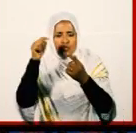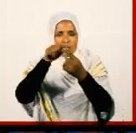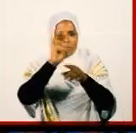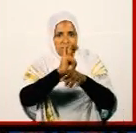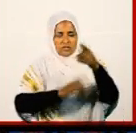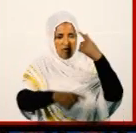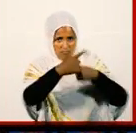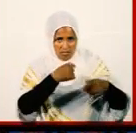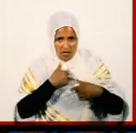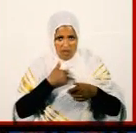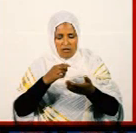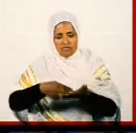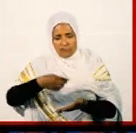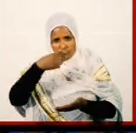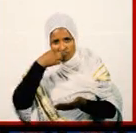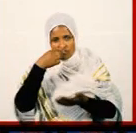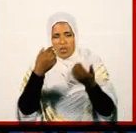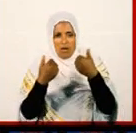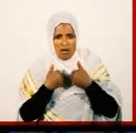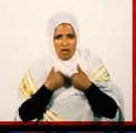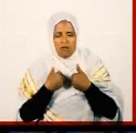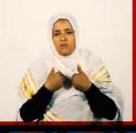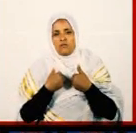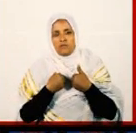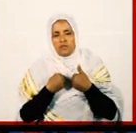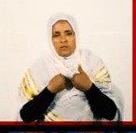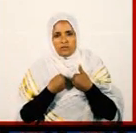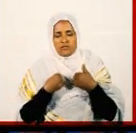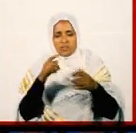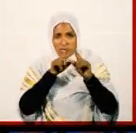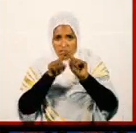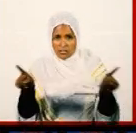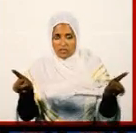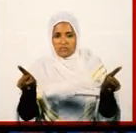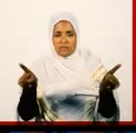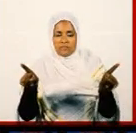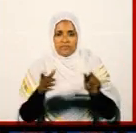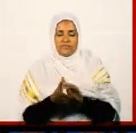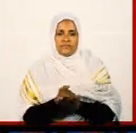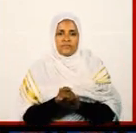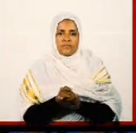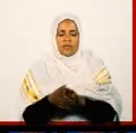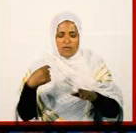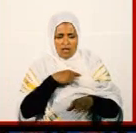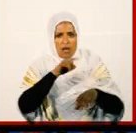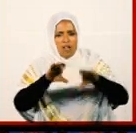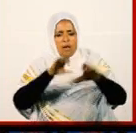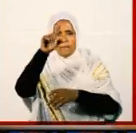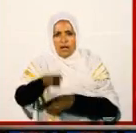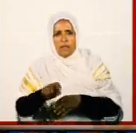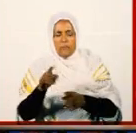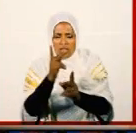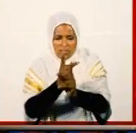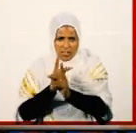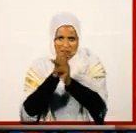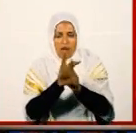ጊዜ ወደ ቤተ ክርስቲያን ይመጣሉ፣ ቅዱስ ስጋውን ክቡር ደሙንም ይቀበላሉ። ነገር ግን